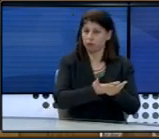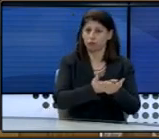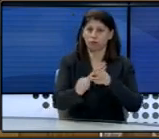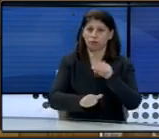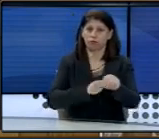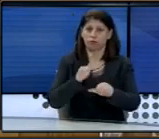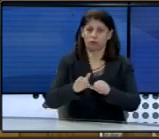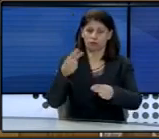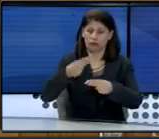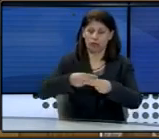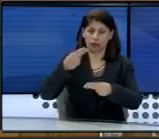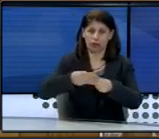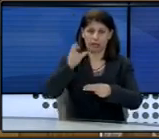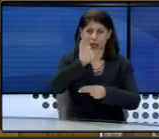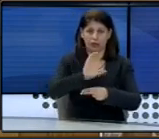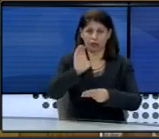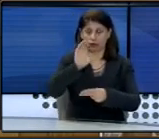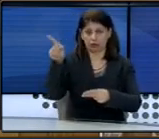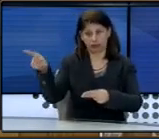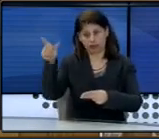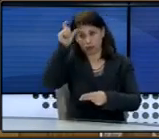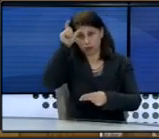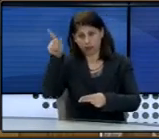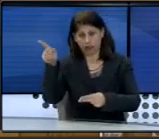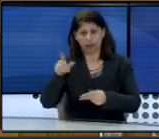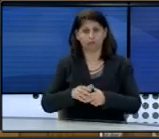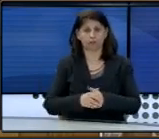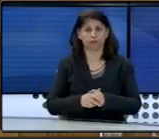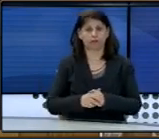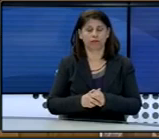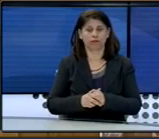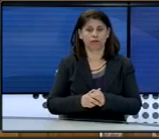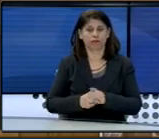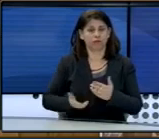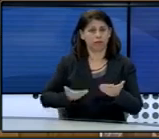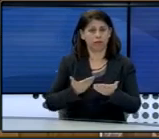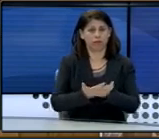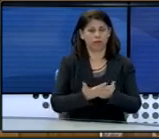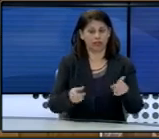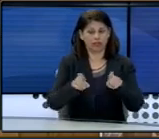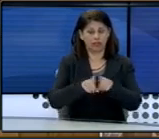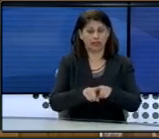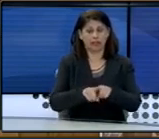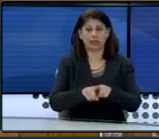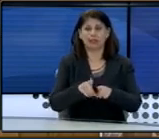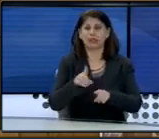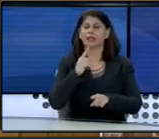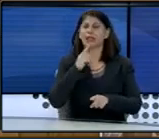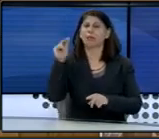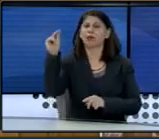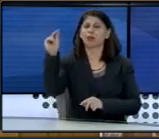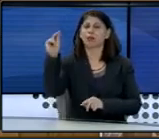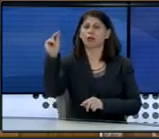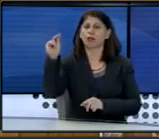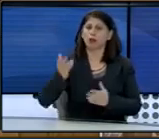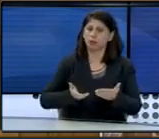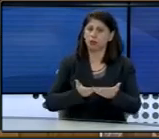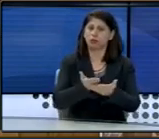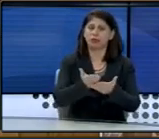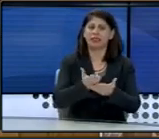αθεώρηση της Θελωνιακής Ένωσης Ευρωπαϊκής Ένωσης Τουρκίας με την υποβολή συνυποσχετικού για την προσφυγή στη Χάγη για